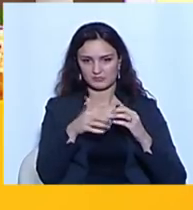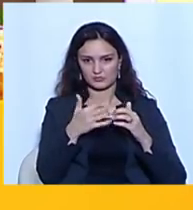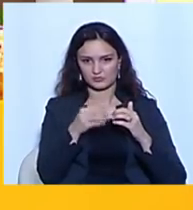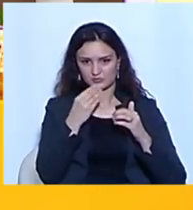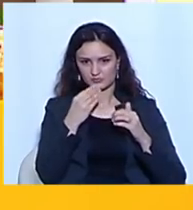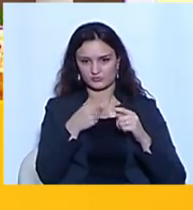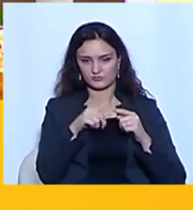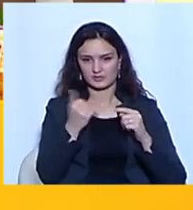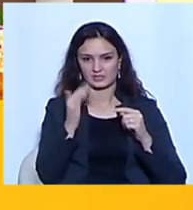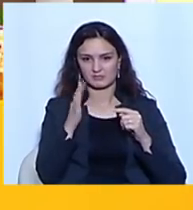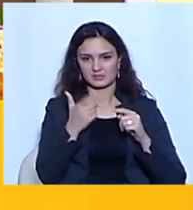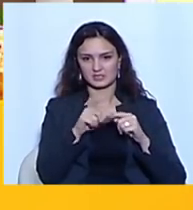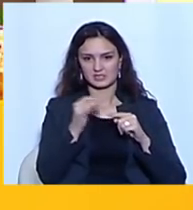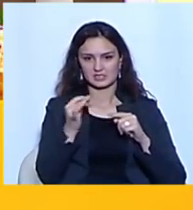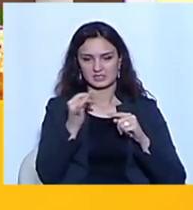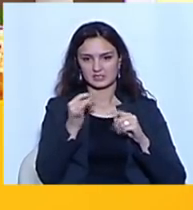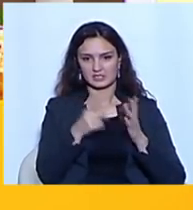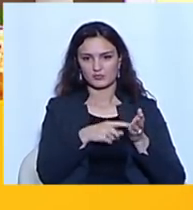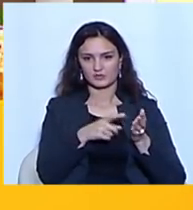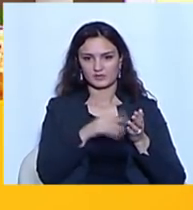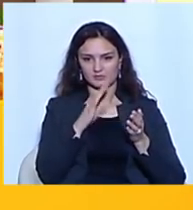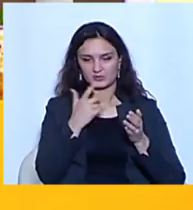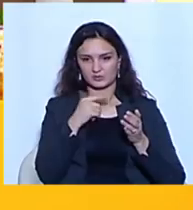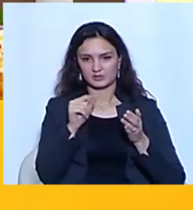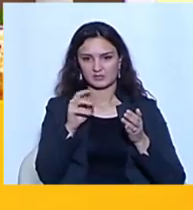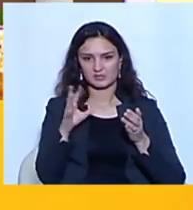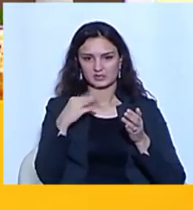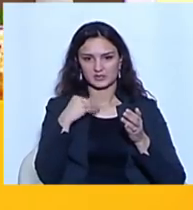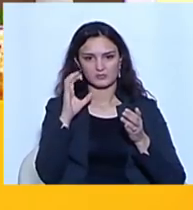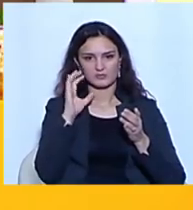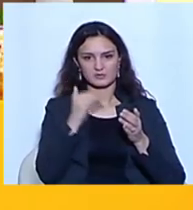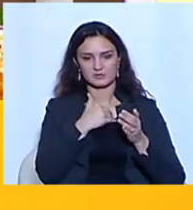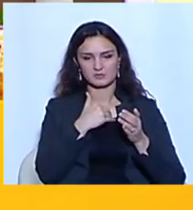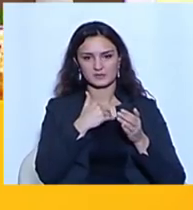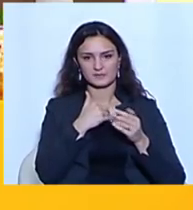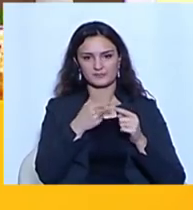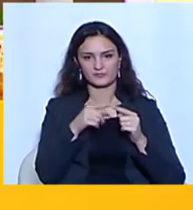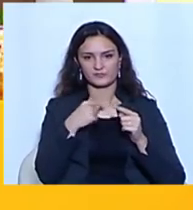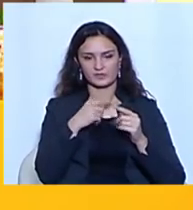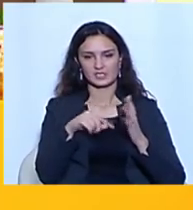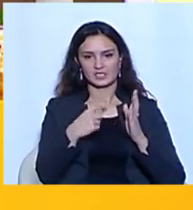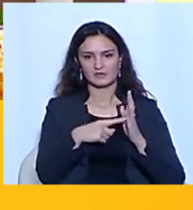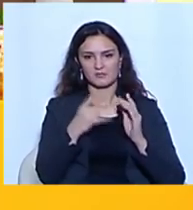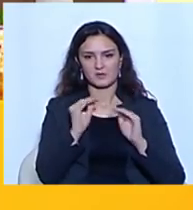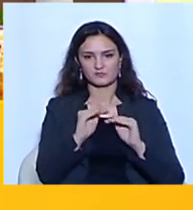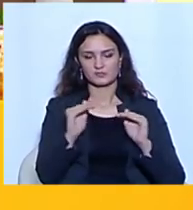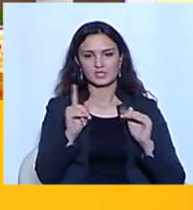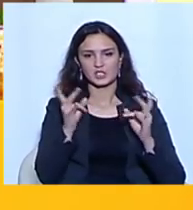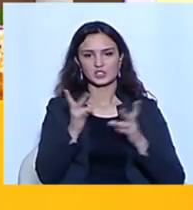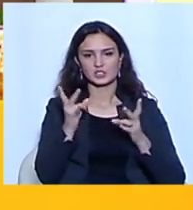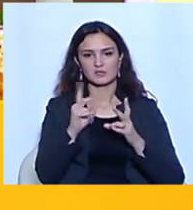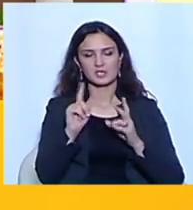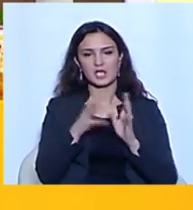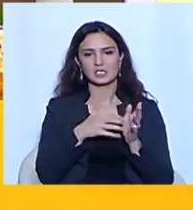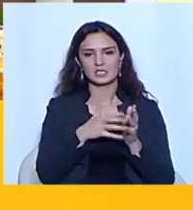მოუწიოს. ჩვენ ახლა გვექნება ძალიან საინტერესო გამოკითხვა, ქალბატონო თამარ, და ერთად მინდა რომ მოვისმინოთ. ჩვენ დაუსვით ეს კითხვა ბავშვებს, რა სჭირდებათ